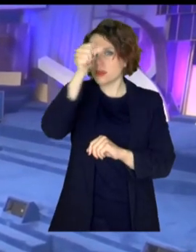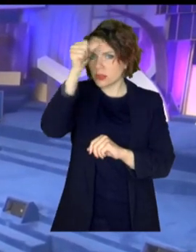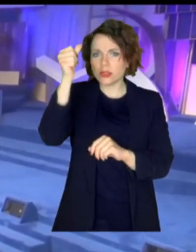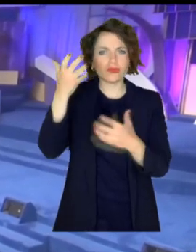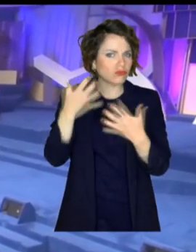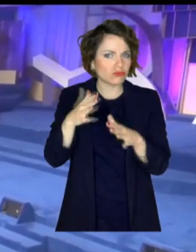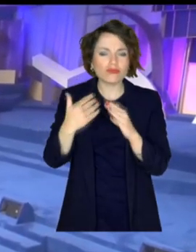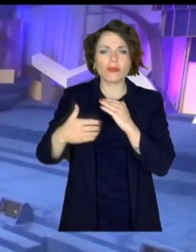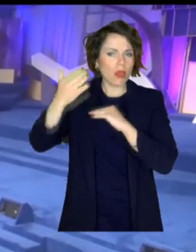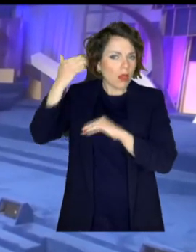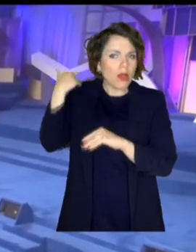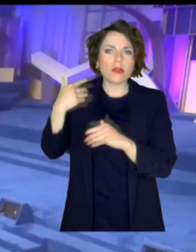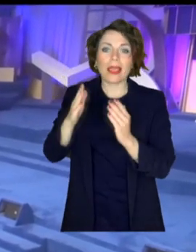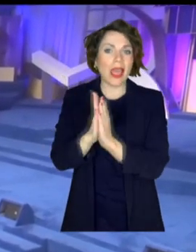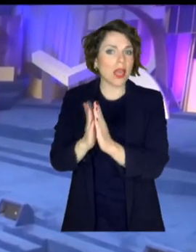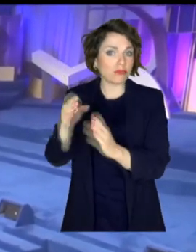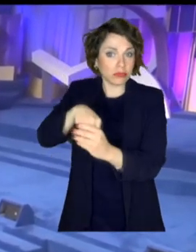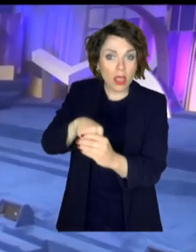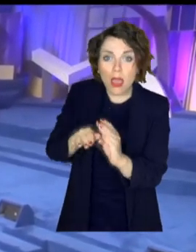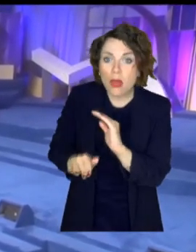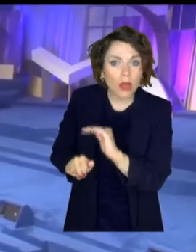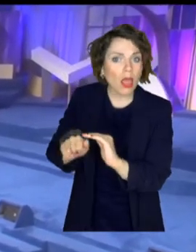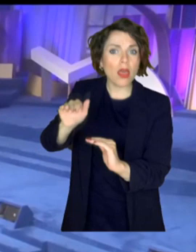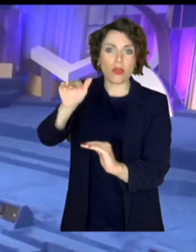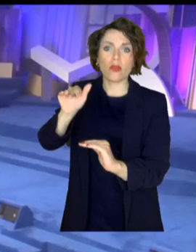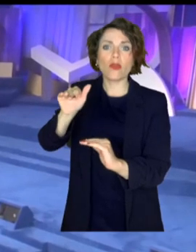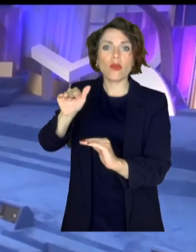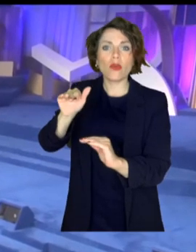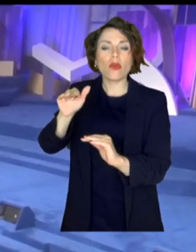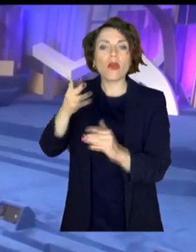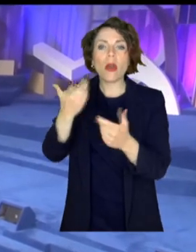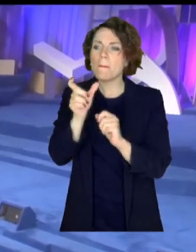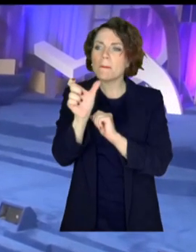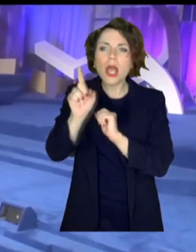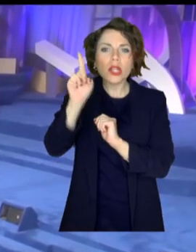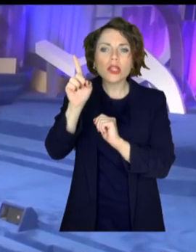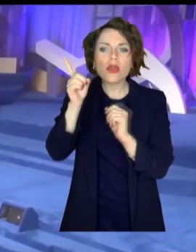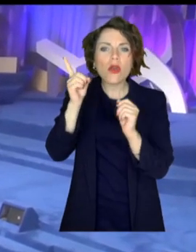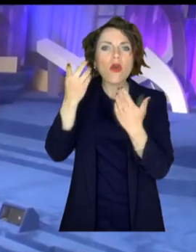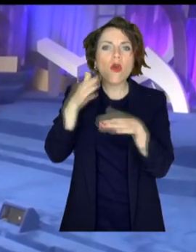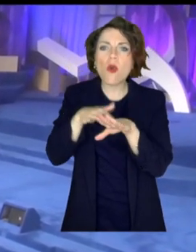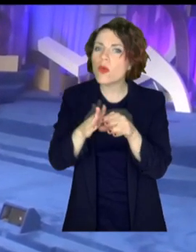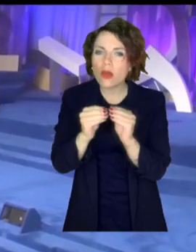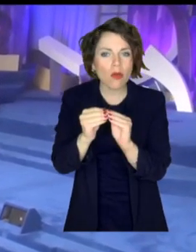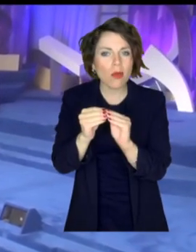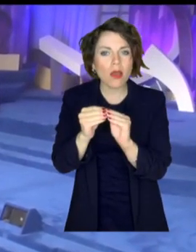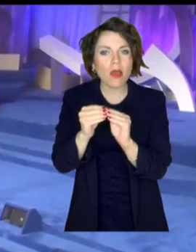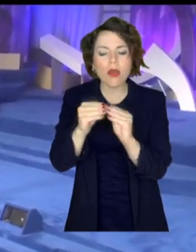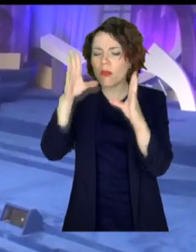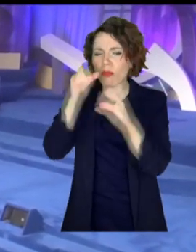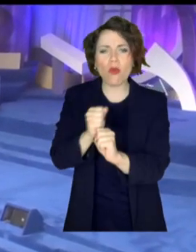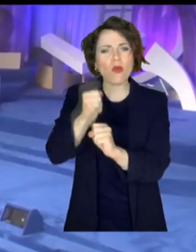Sono cresciuti in chiesa, ma non hanno mai capito come si usa la parola di Dio. Non l'hanno mai